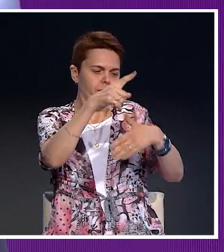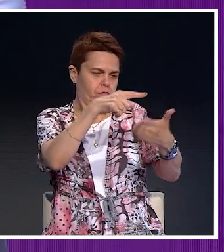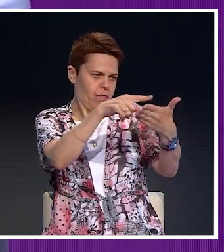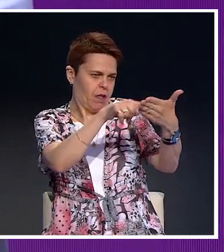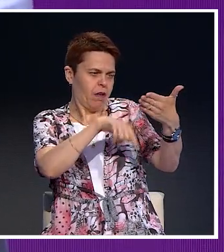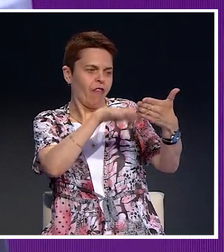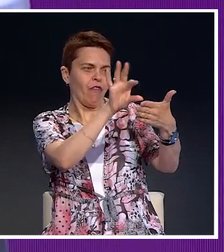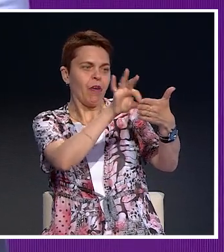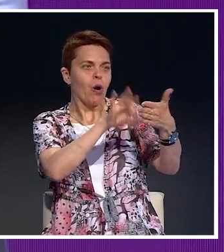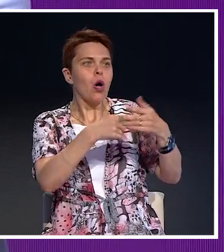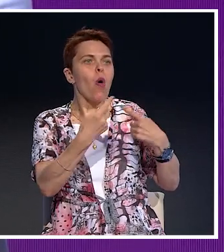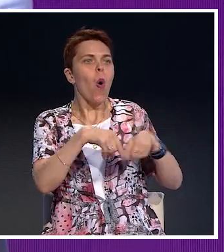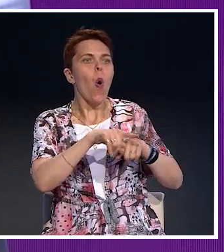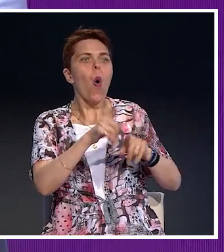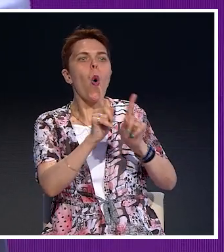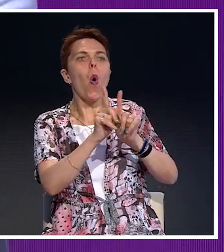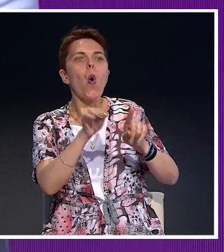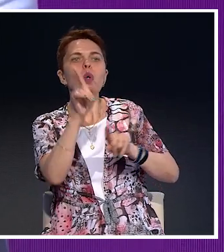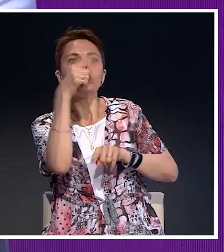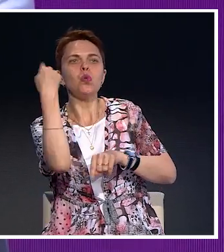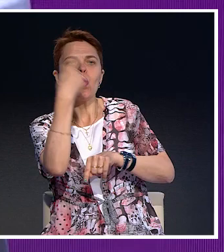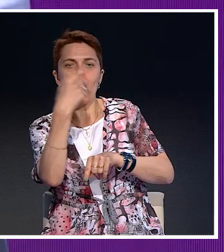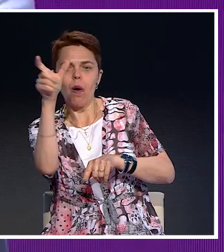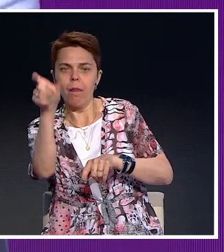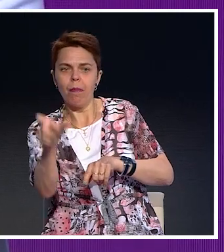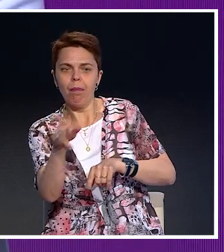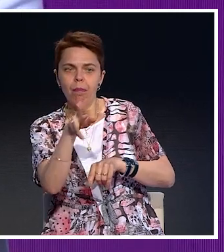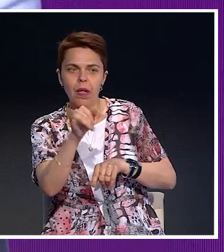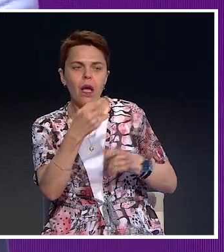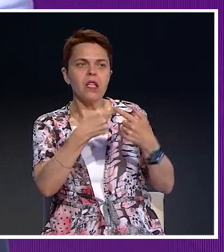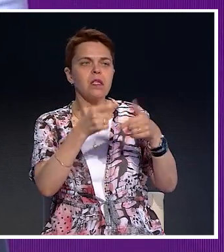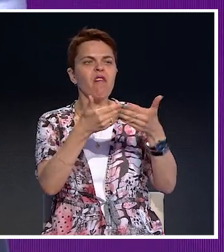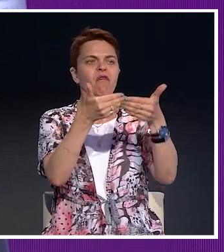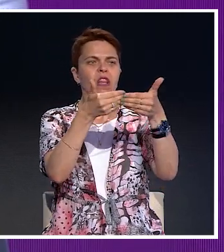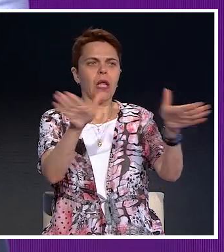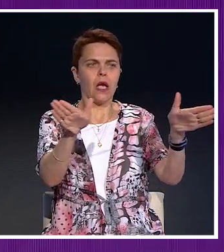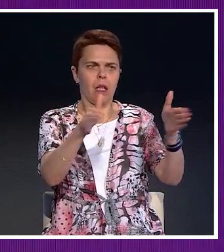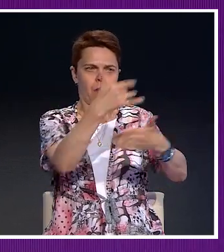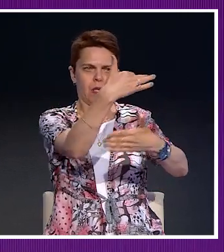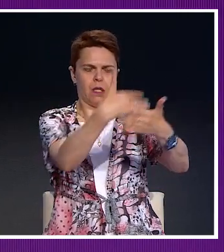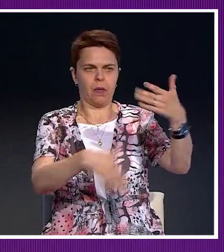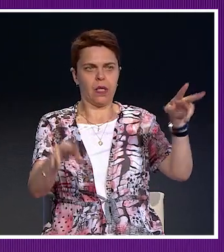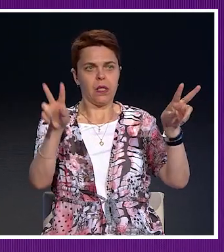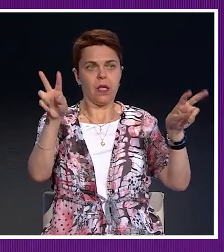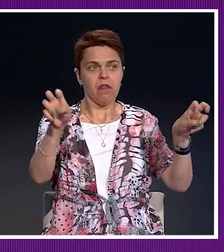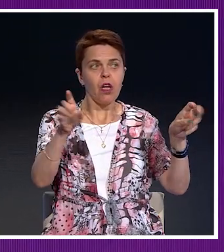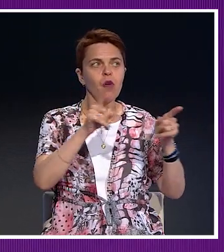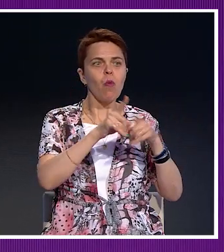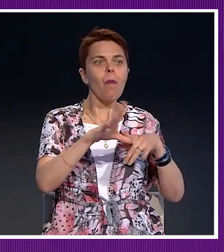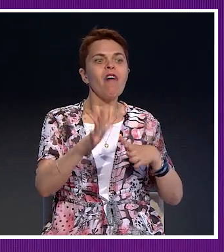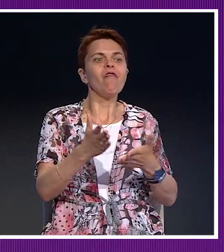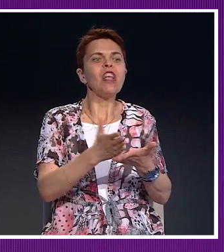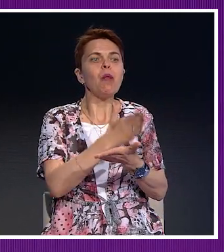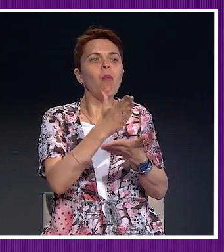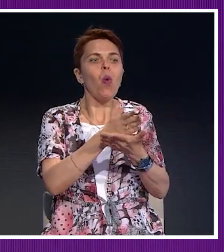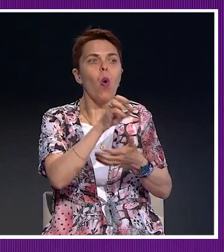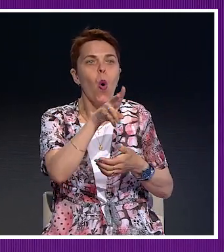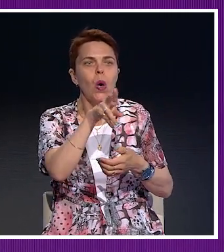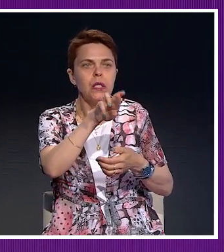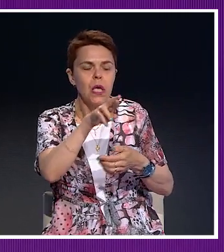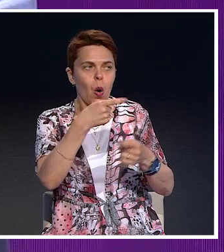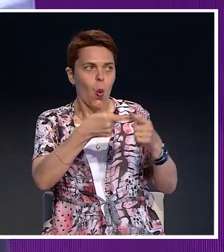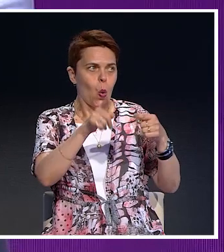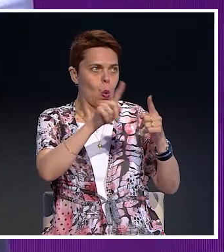преференцію конкретній особі. Списки формально називаються відкритими, але для того, щоб відбулося